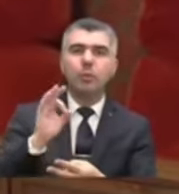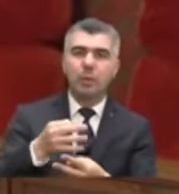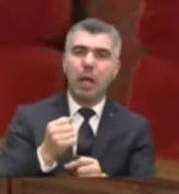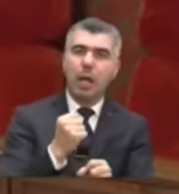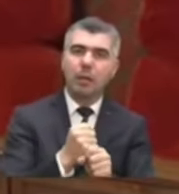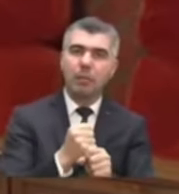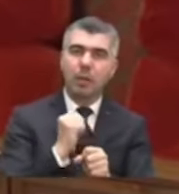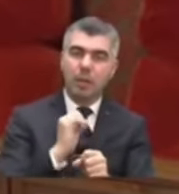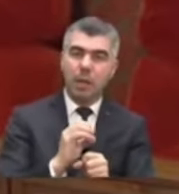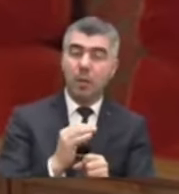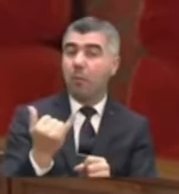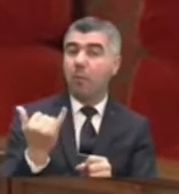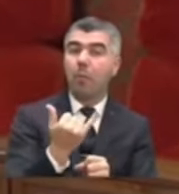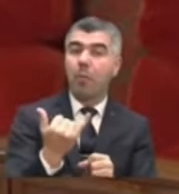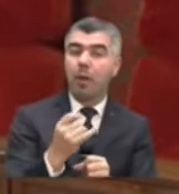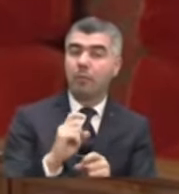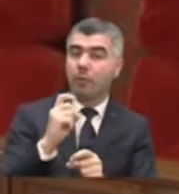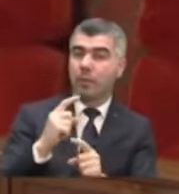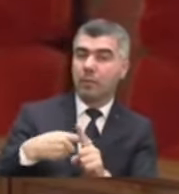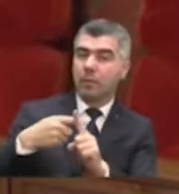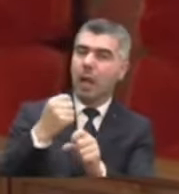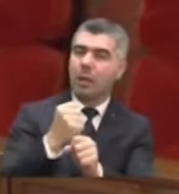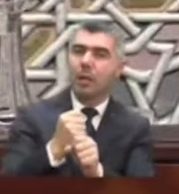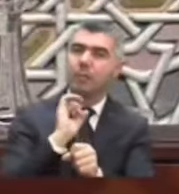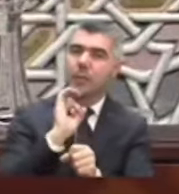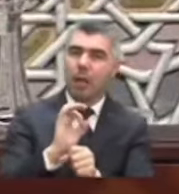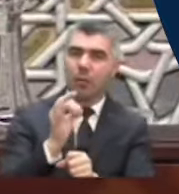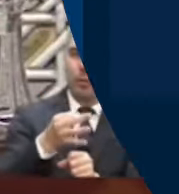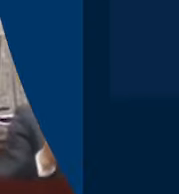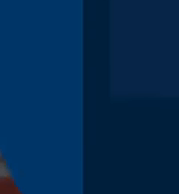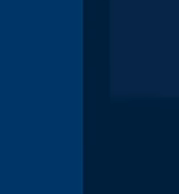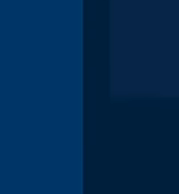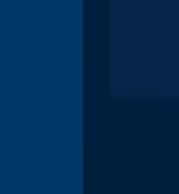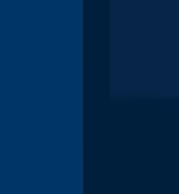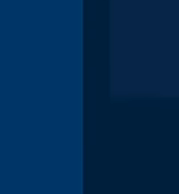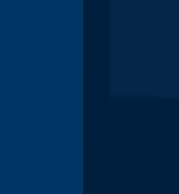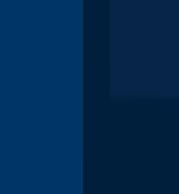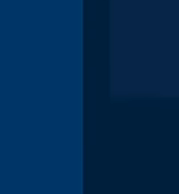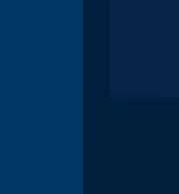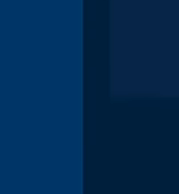نخدموا فيه، ولكن خصنا نوفروا لهم الظروف وحنا خدامين في هذه المساله هذه. شكرا لكم. شكرا.